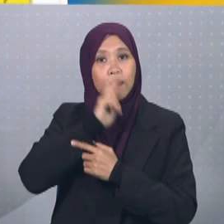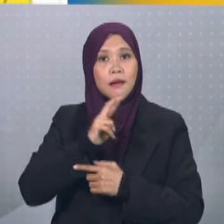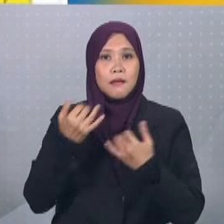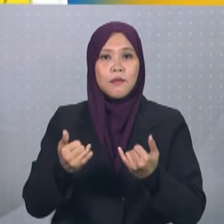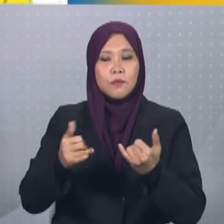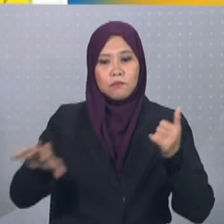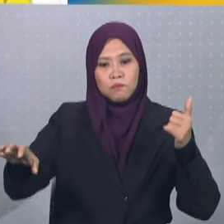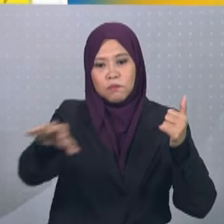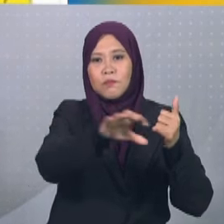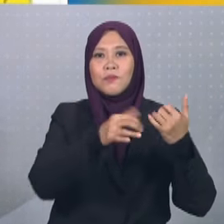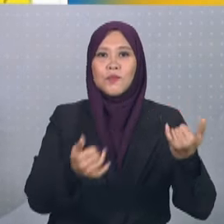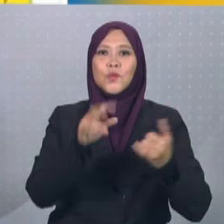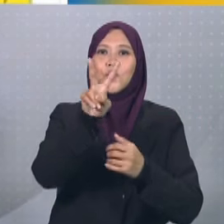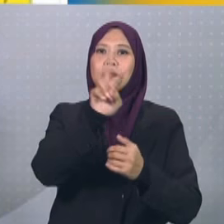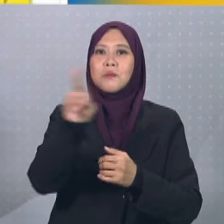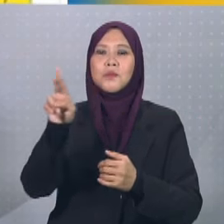setakat ini ialah